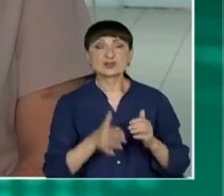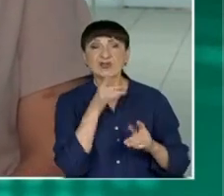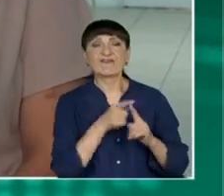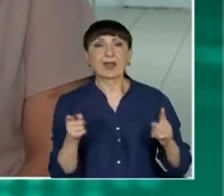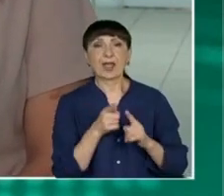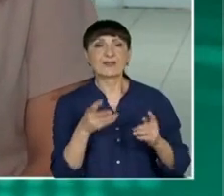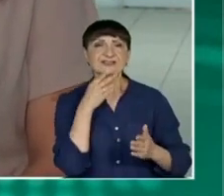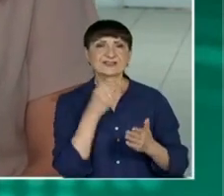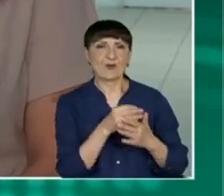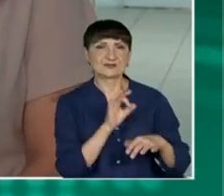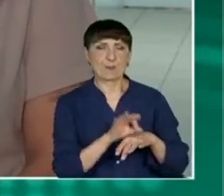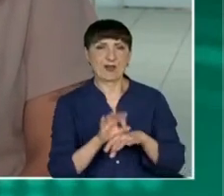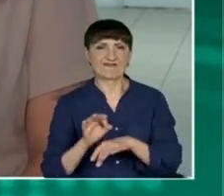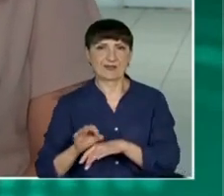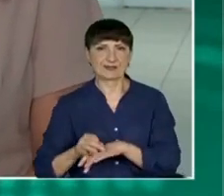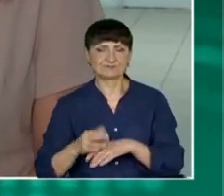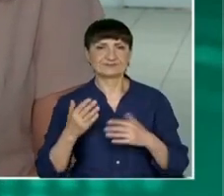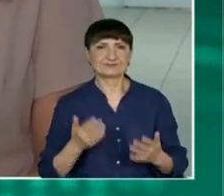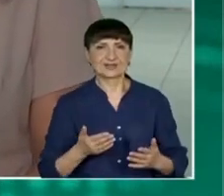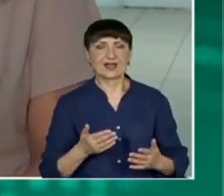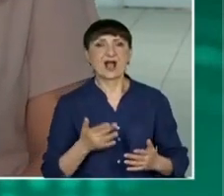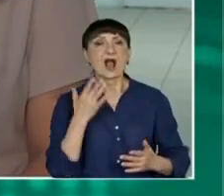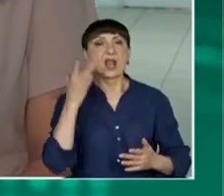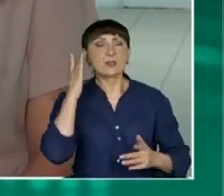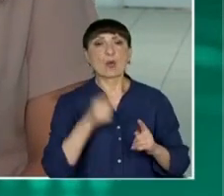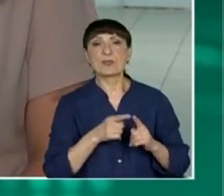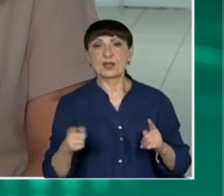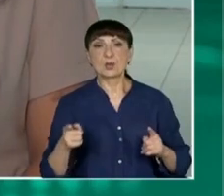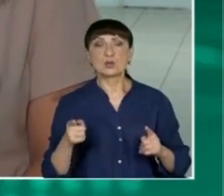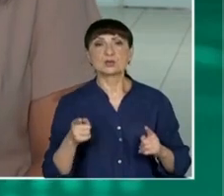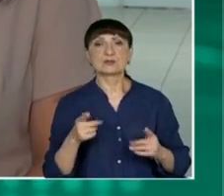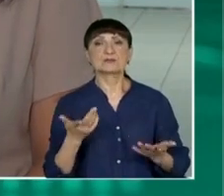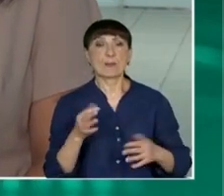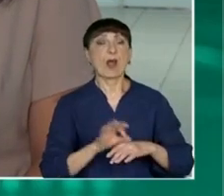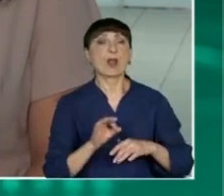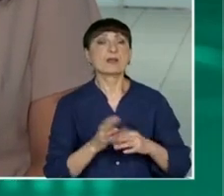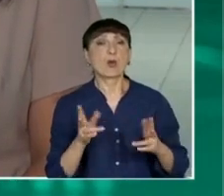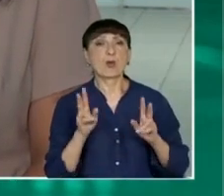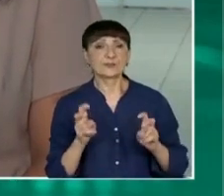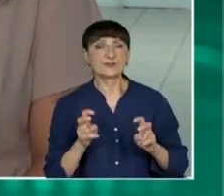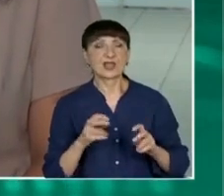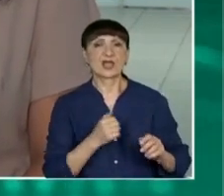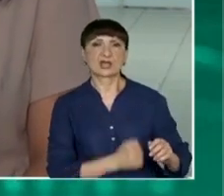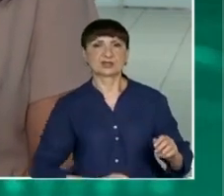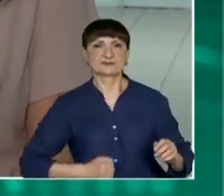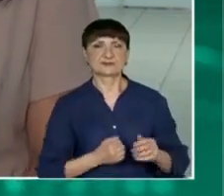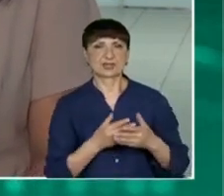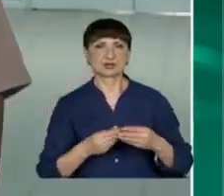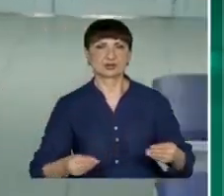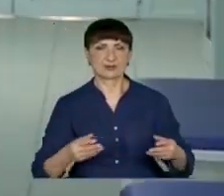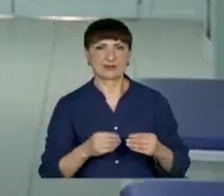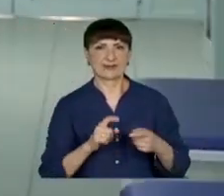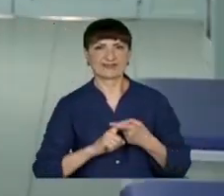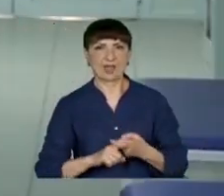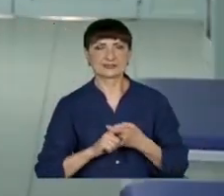свои особенности заболевания. В летний период я могу к таким заболеваниям отнести острые кишечные инфекции